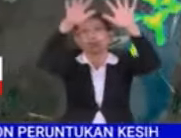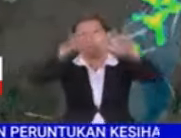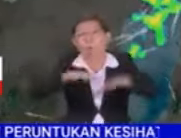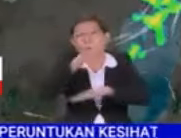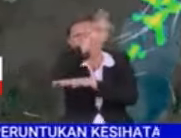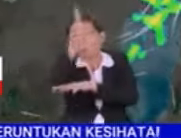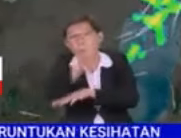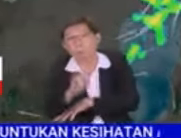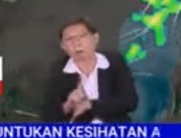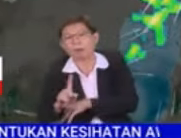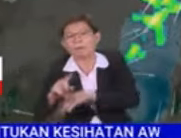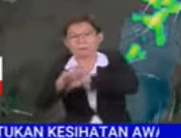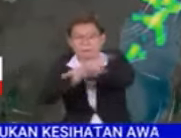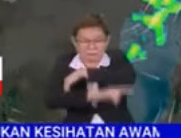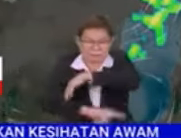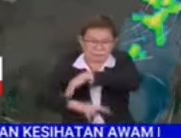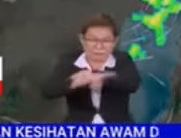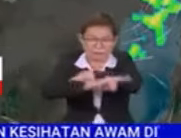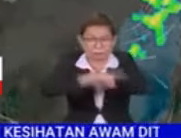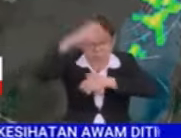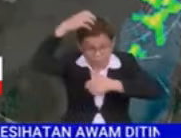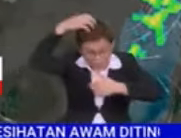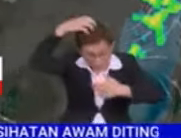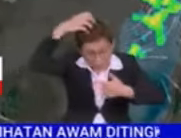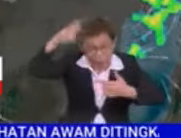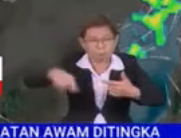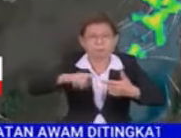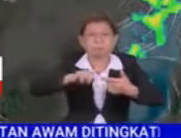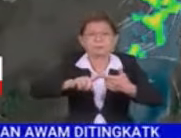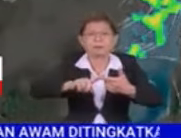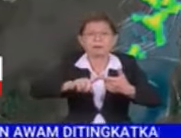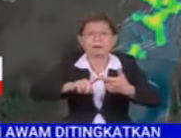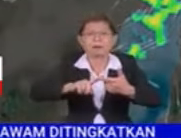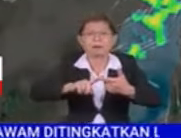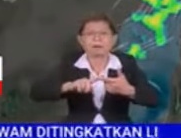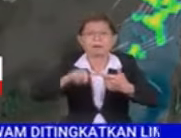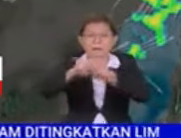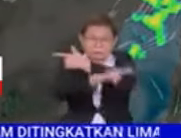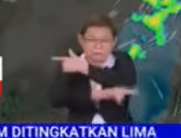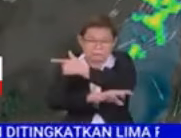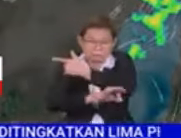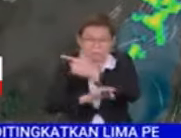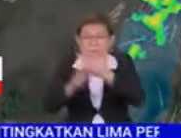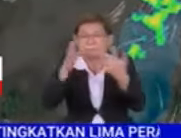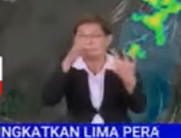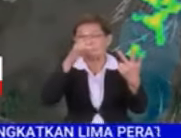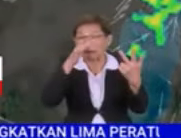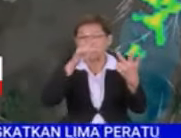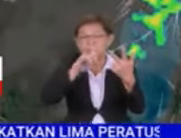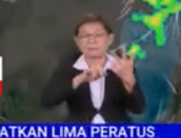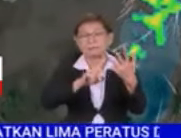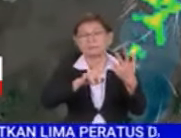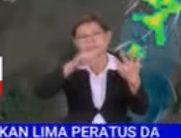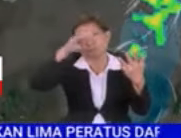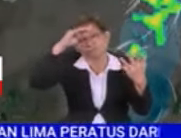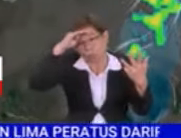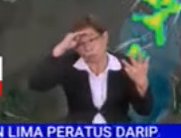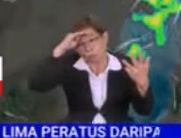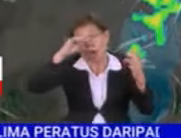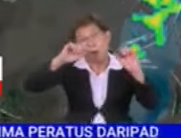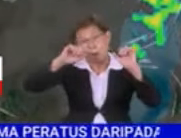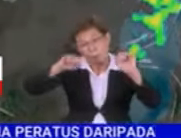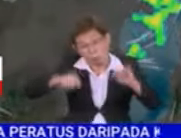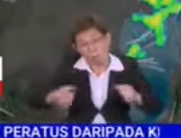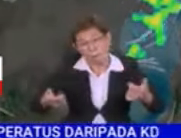petir di negeri Selangor, juga melibatkan Negeri Sembilan, Melaka dan juga di Negeri Johor, juga